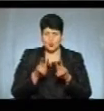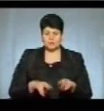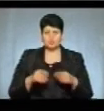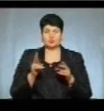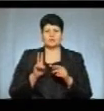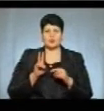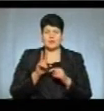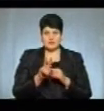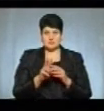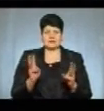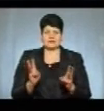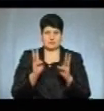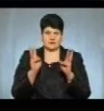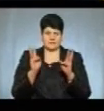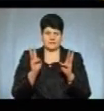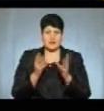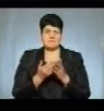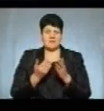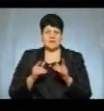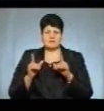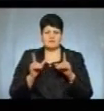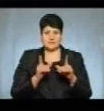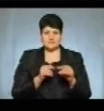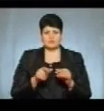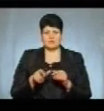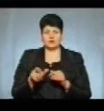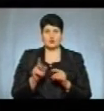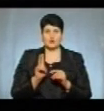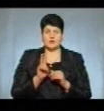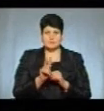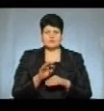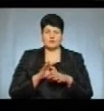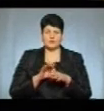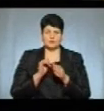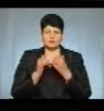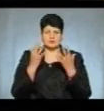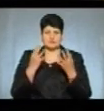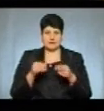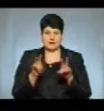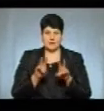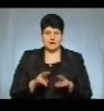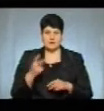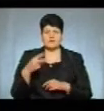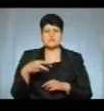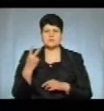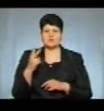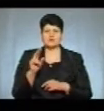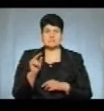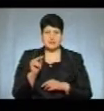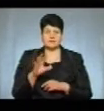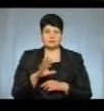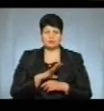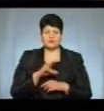який загорівся. Перед виїздом на лінію тролейбуси проводився щоденний огляд, а 22 числа він